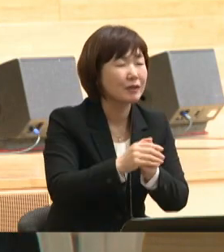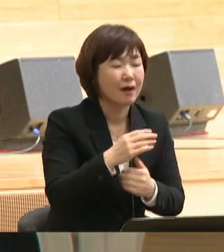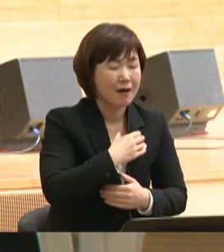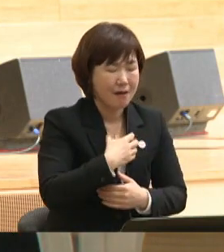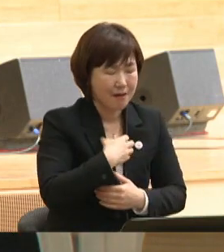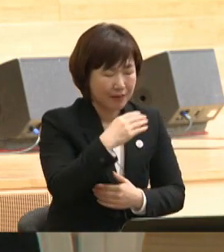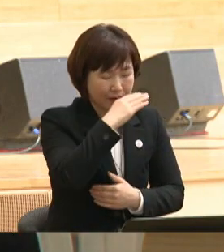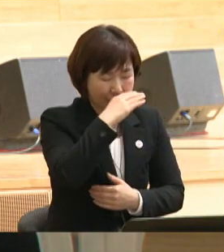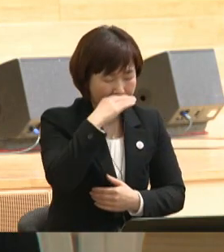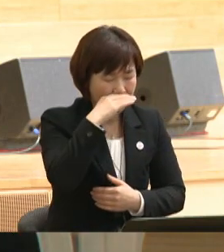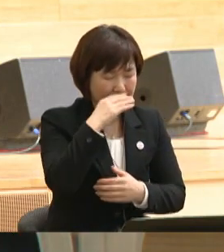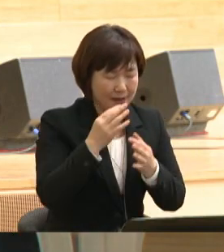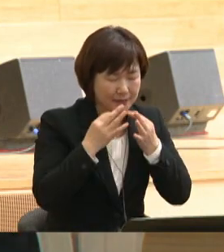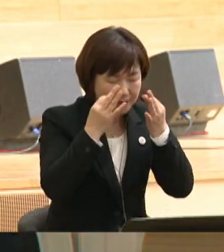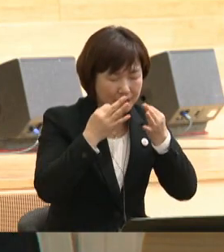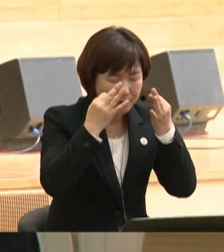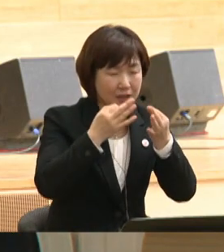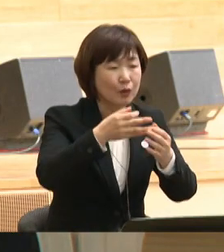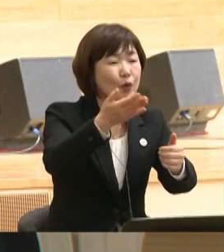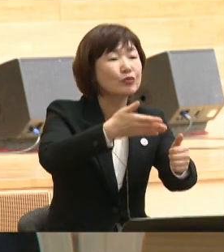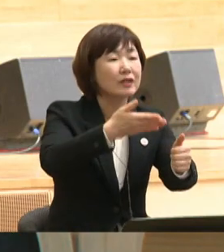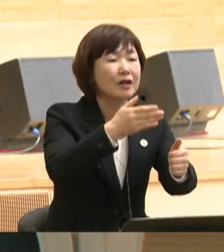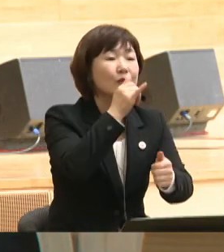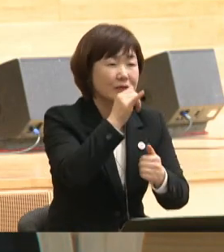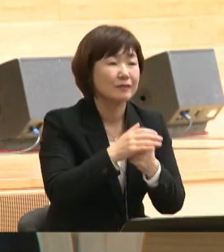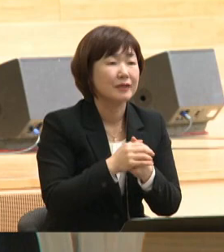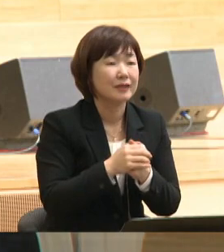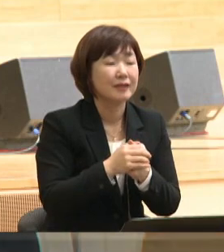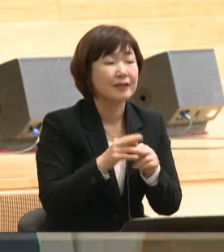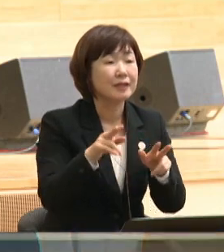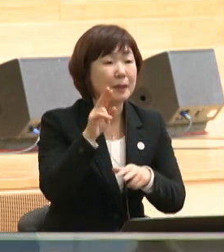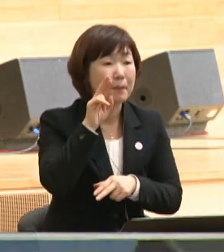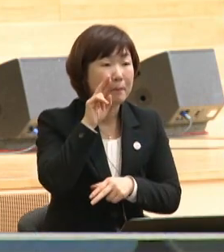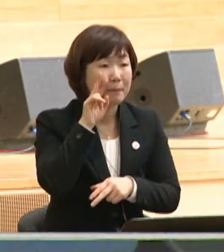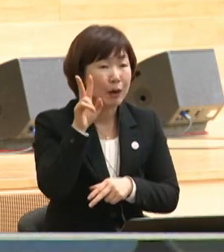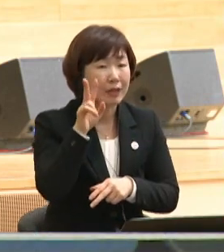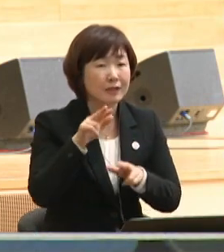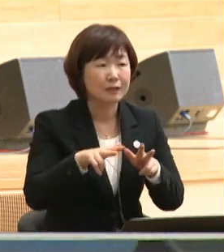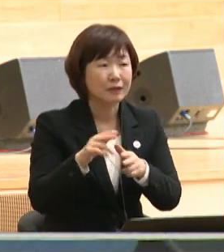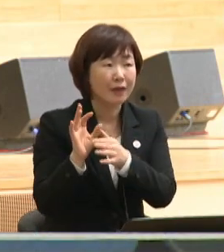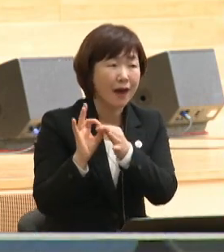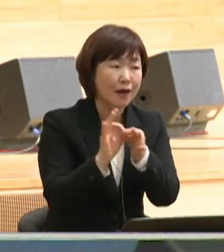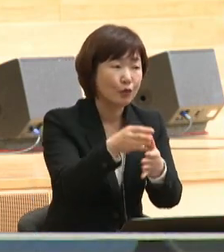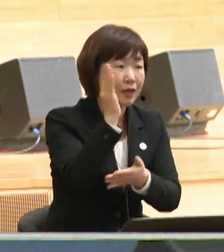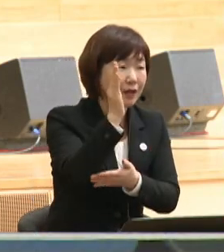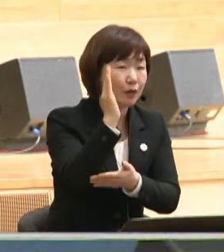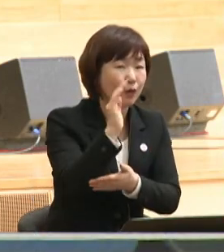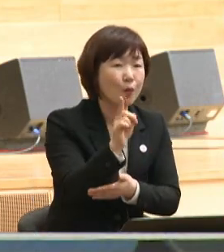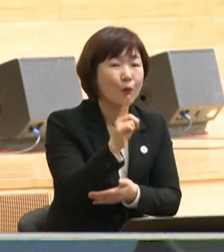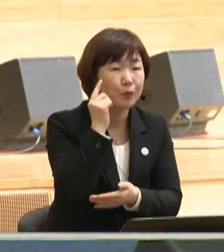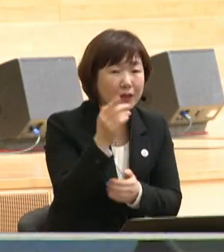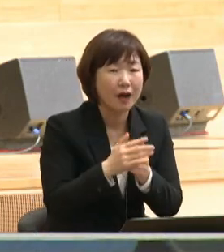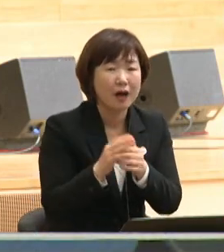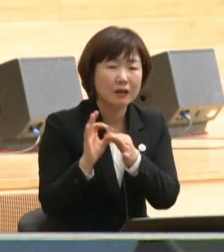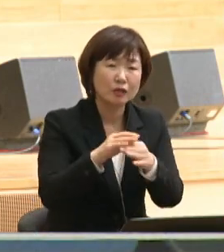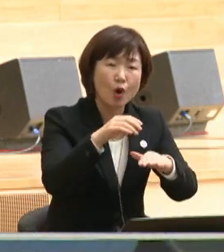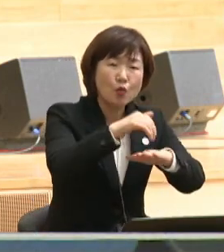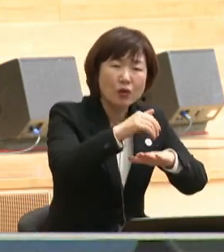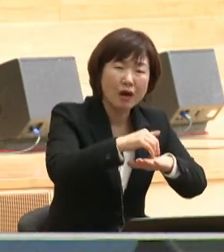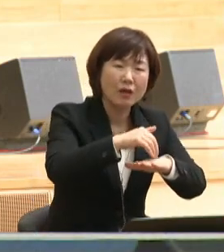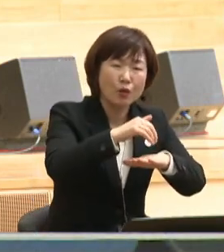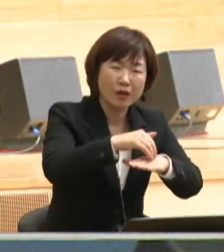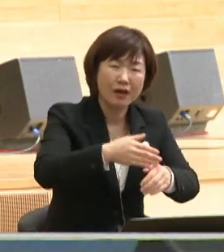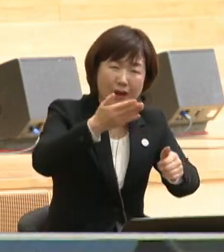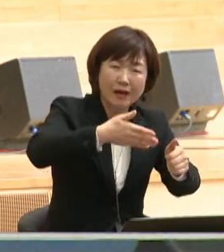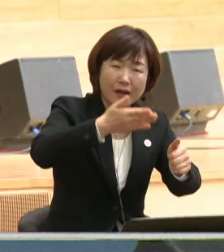임시기를 계속해서 요청하고 있는 것이에요 여러분 지금 바울이 계속해서 이야기하고 있는 것이 무엇입니까 계속해서 훈련하라고 말하고 있는